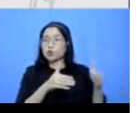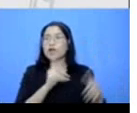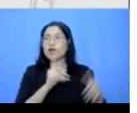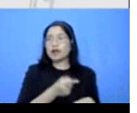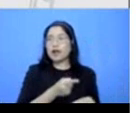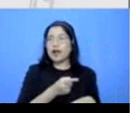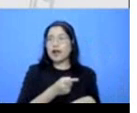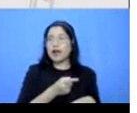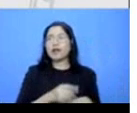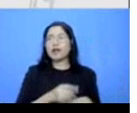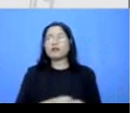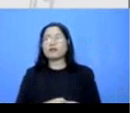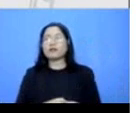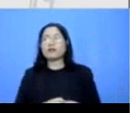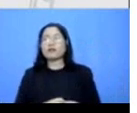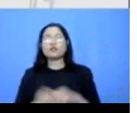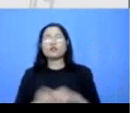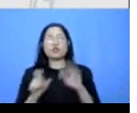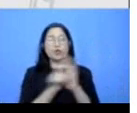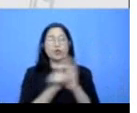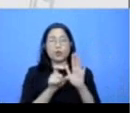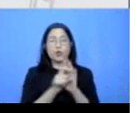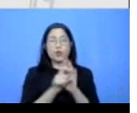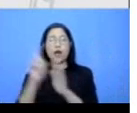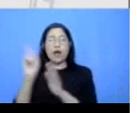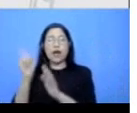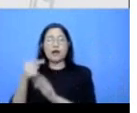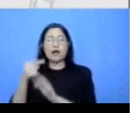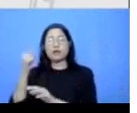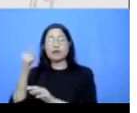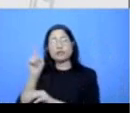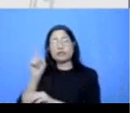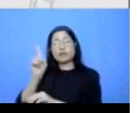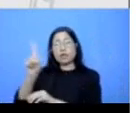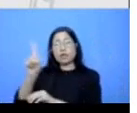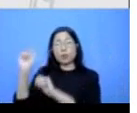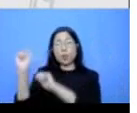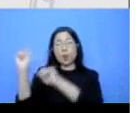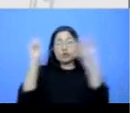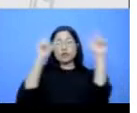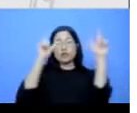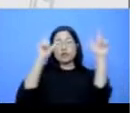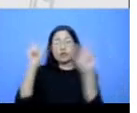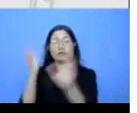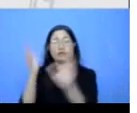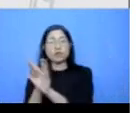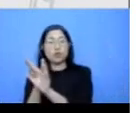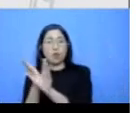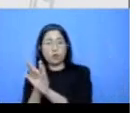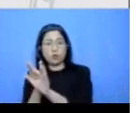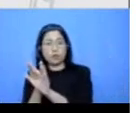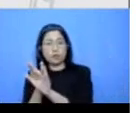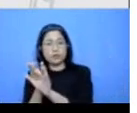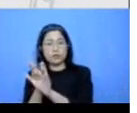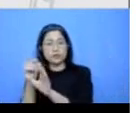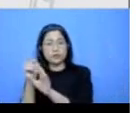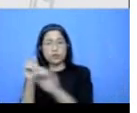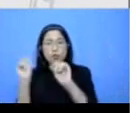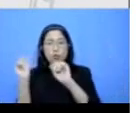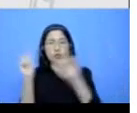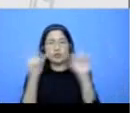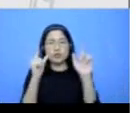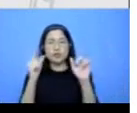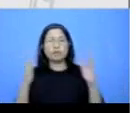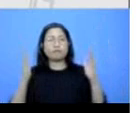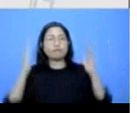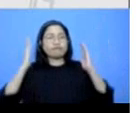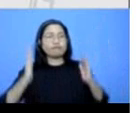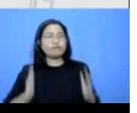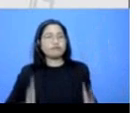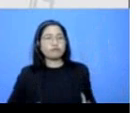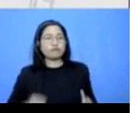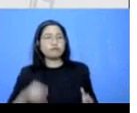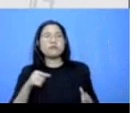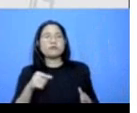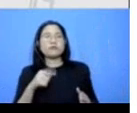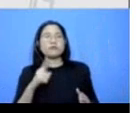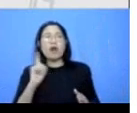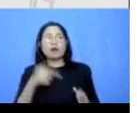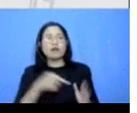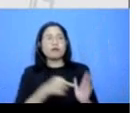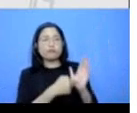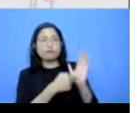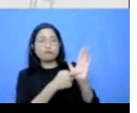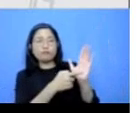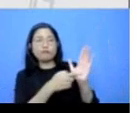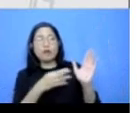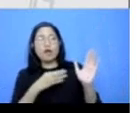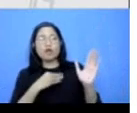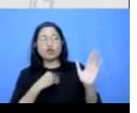konstruk psikologi atau sebuah konsep psikologi, sebuah konsep tingkah laku dikenalkan sebagai kemampuan,